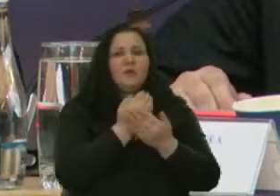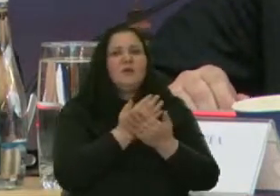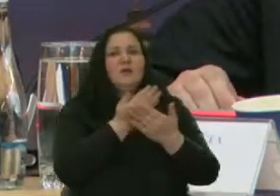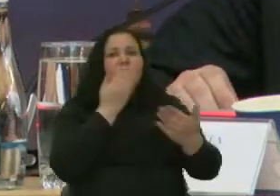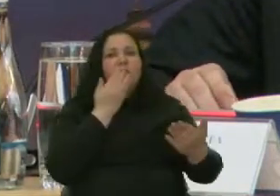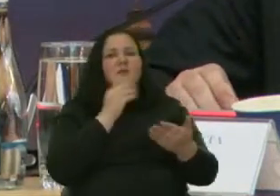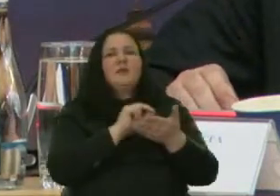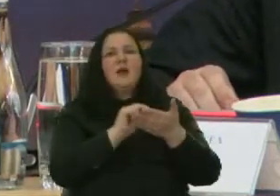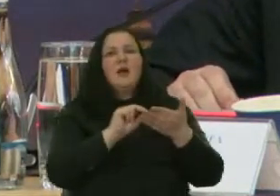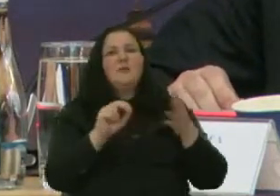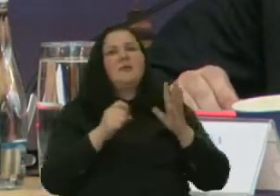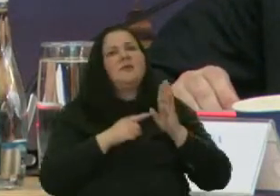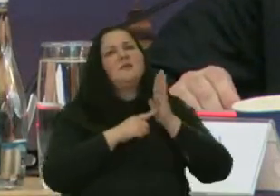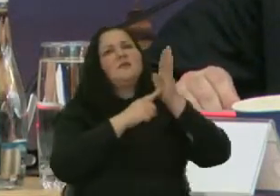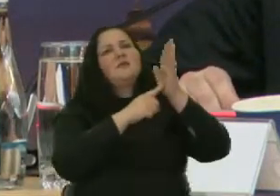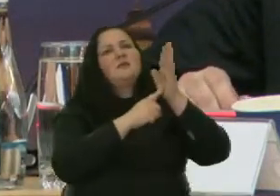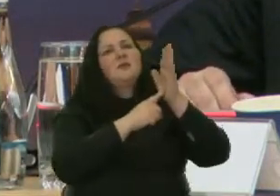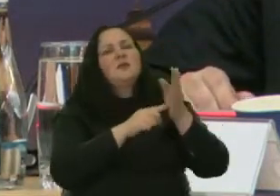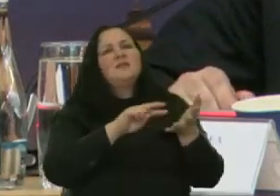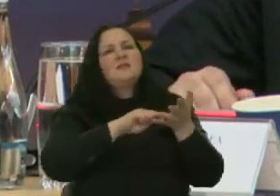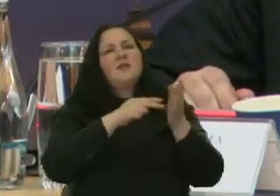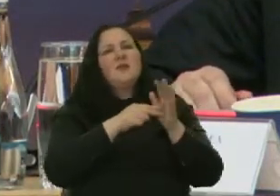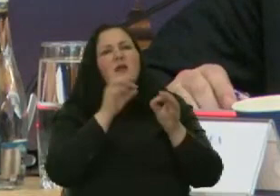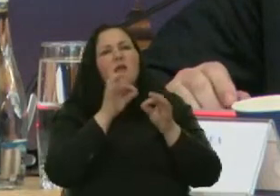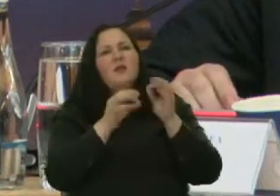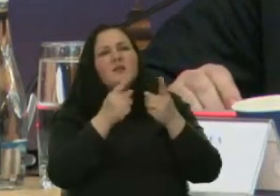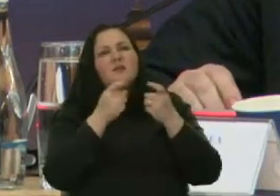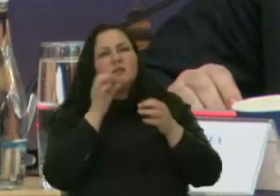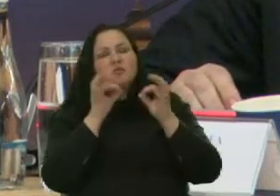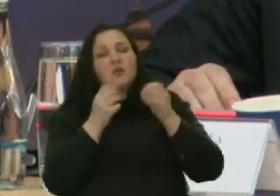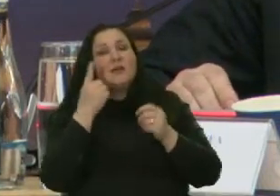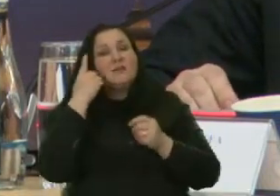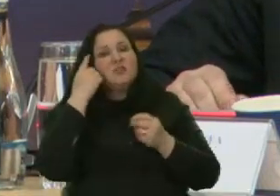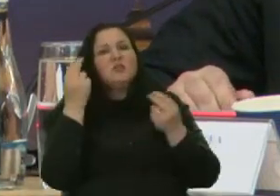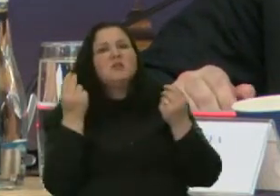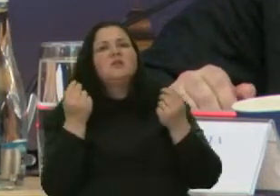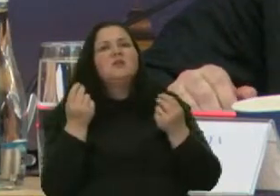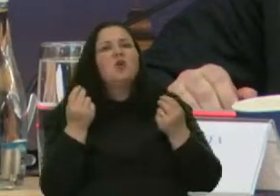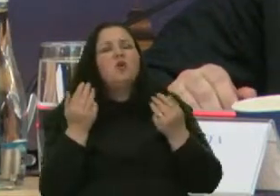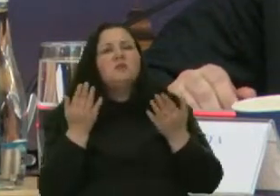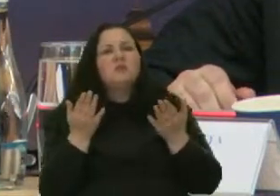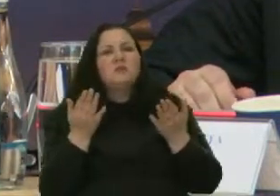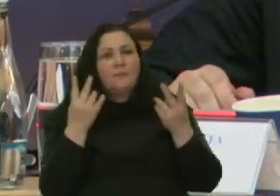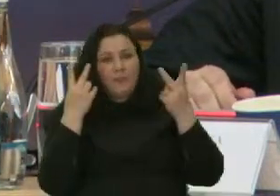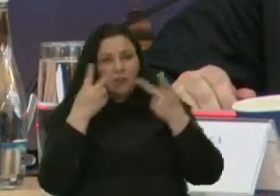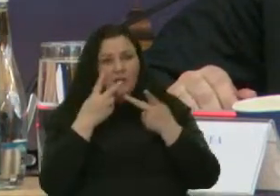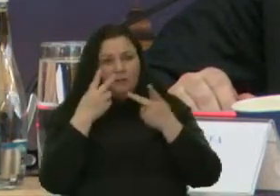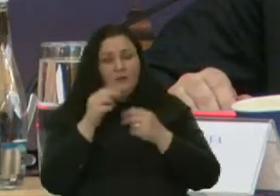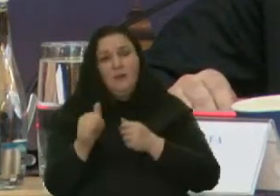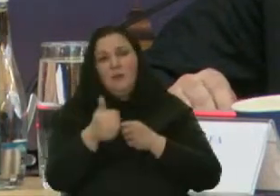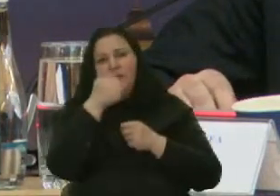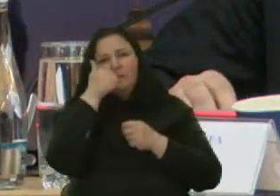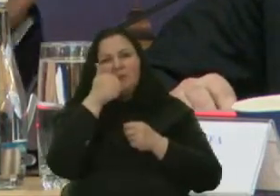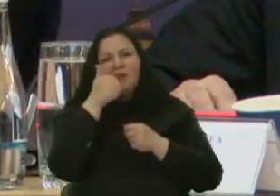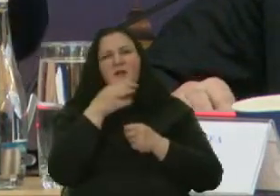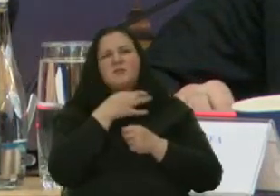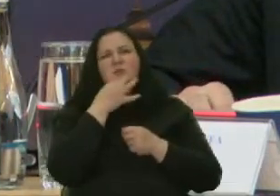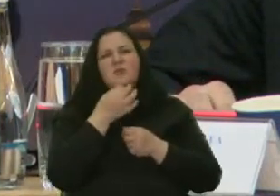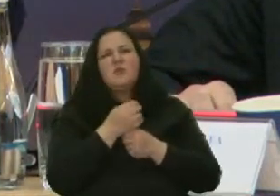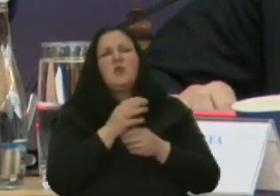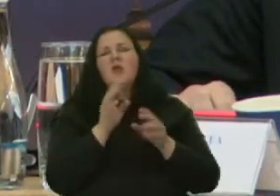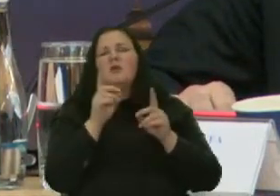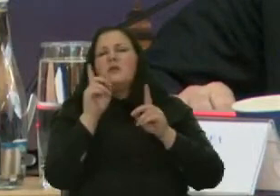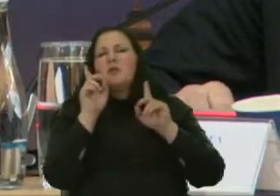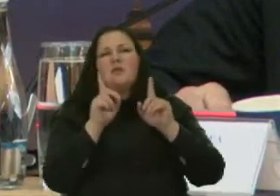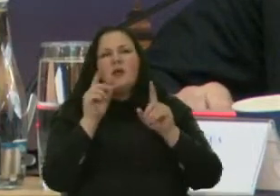a aproba indicatorii tehnico economici din studiul de fezabilitate ca să știi cât costă înțelegeți Deci prima dată de aia am spus oricâți bani de mulți